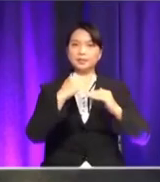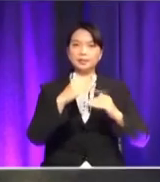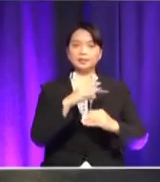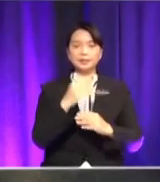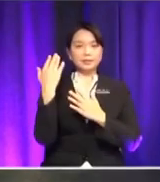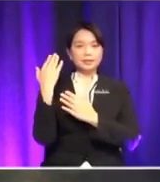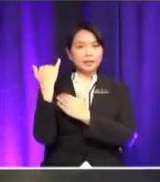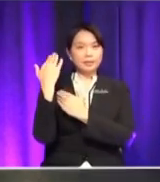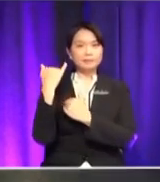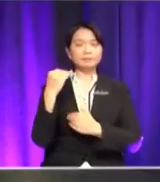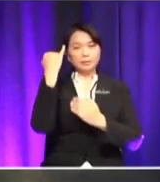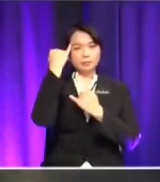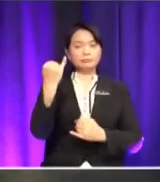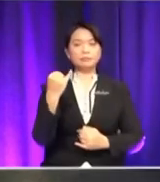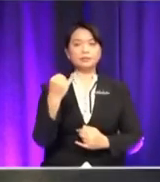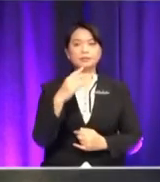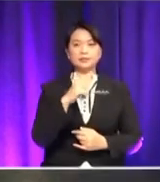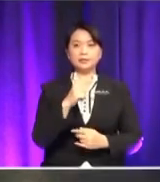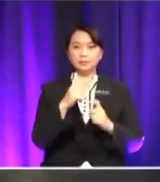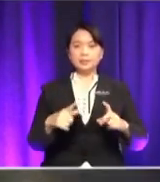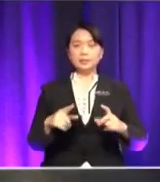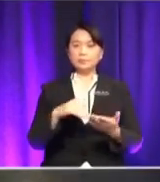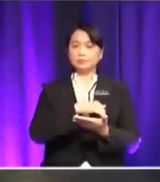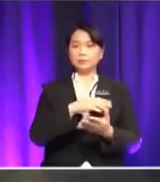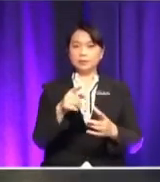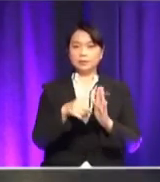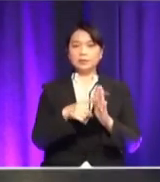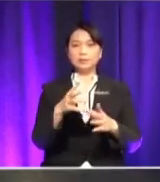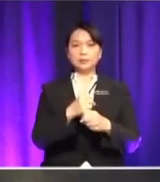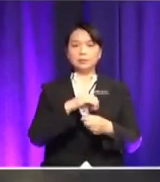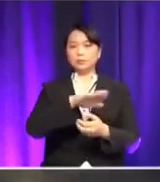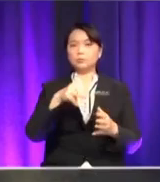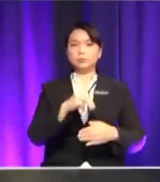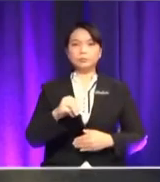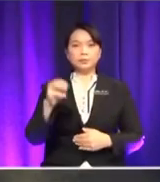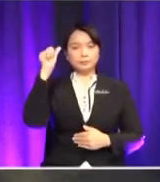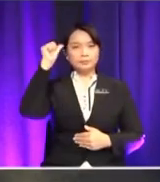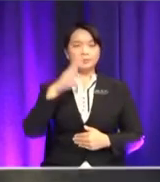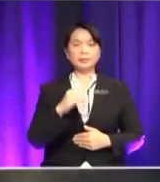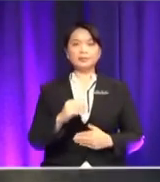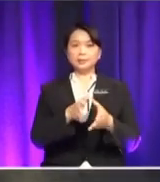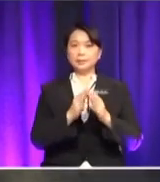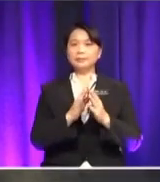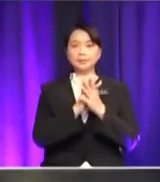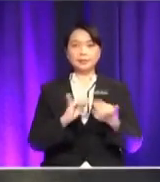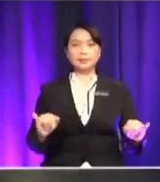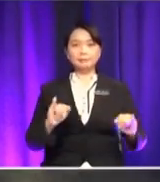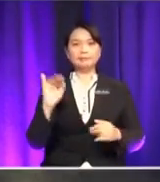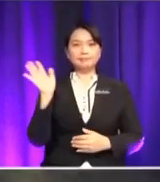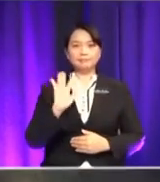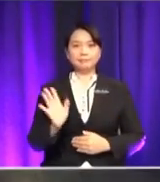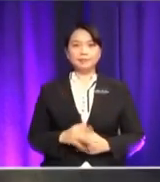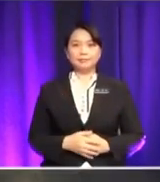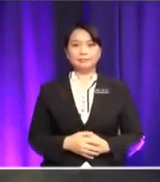yang harap kali mutlak curahkan dapat memakai kepada semua menonton Insya Allah rezeki jumpa lagi yang itu Assalamualaikum salam jatuh vemmy di